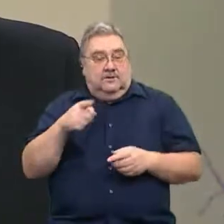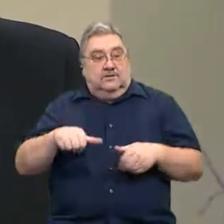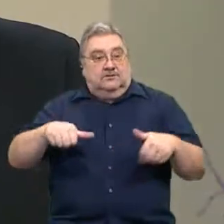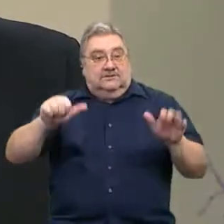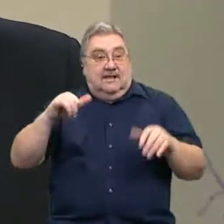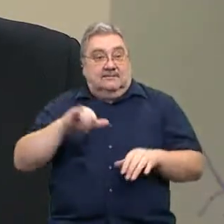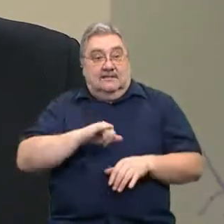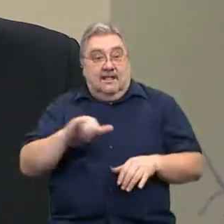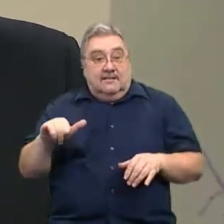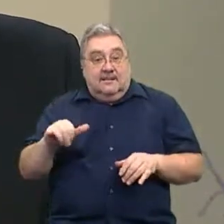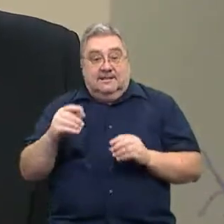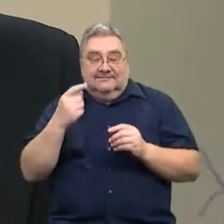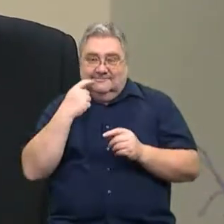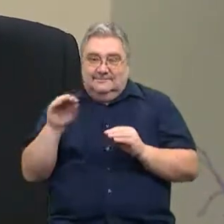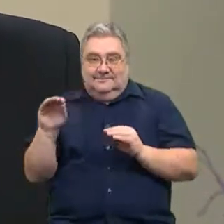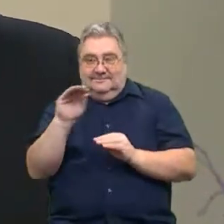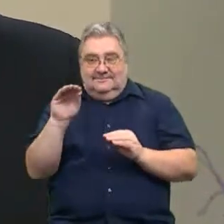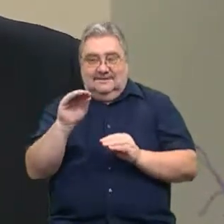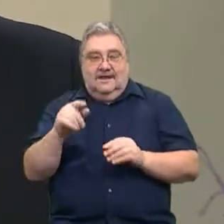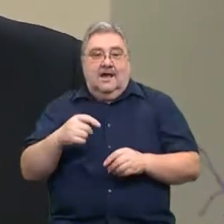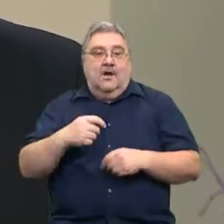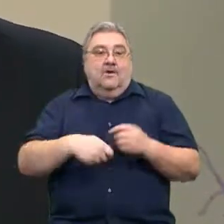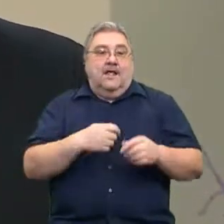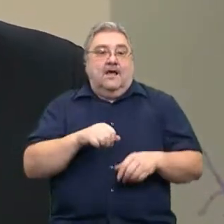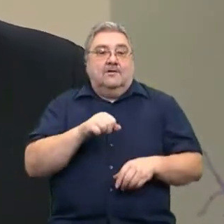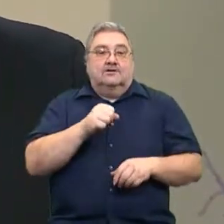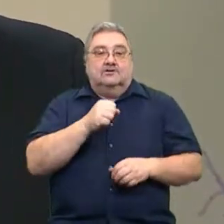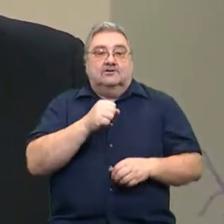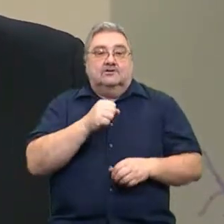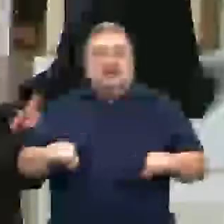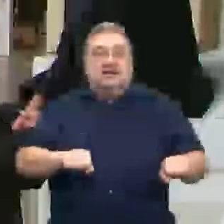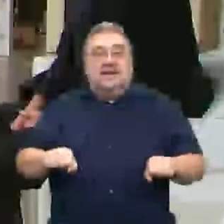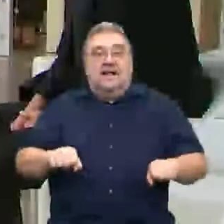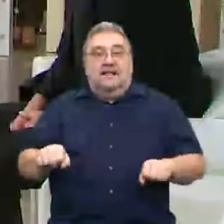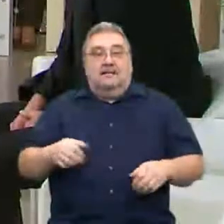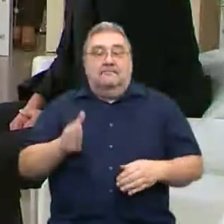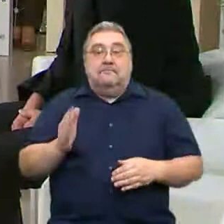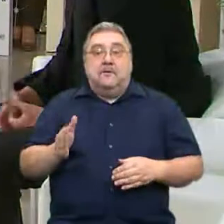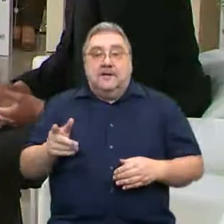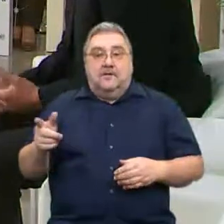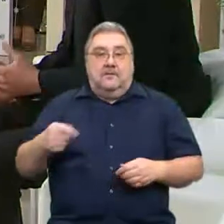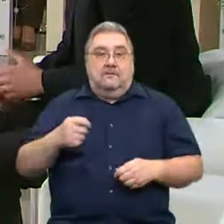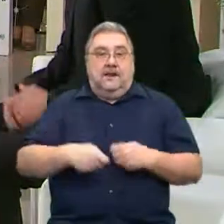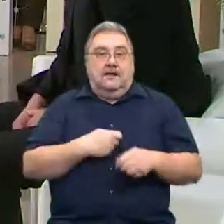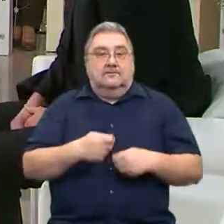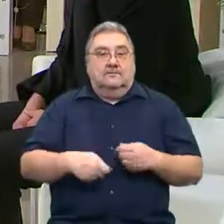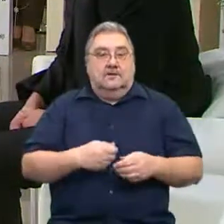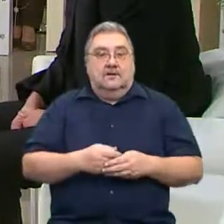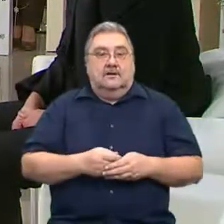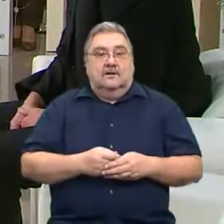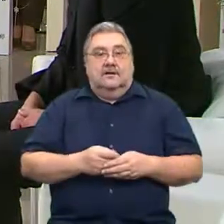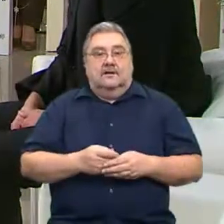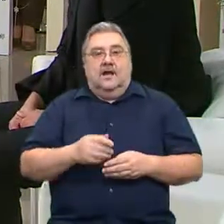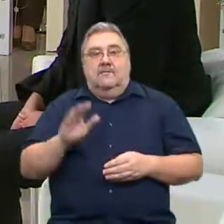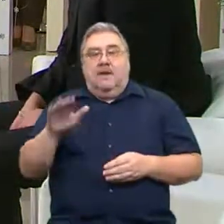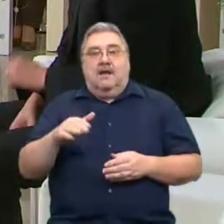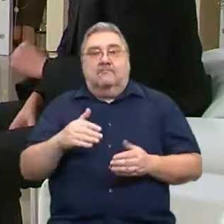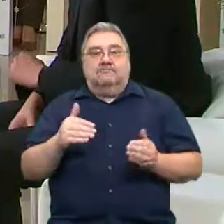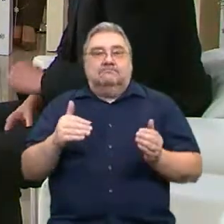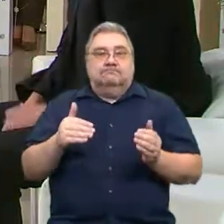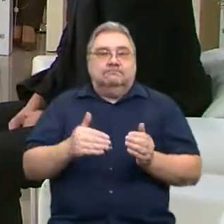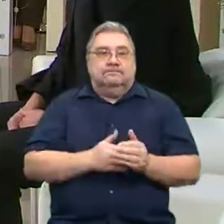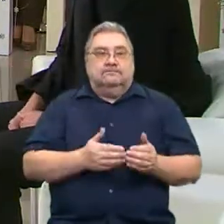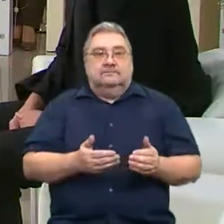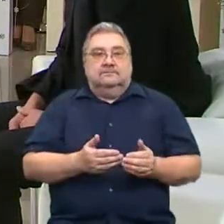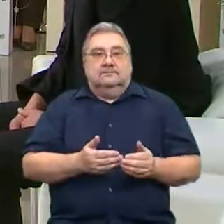16-leté dívence, udělám řediteli podniku, který pracuje a ze tisíci zaměstnanci a bude potřebovat